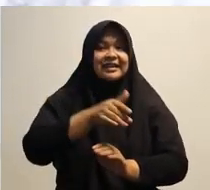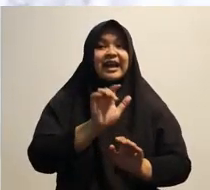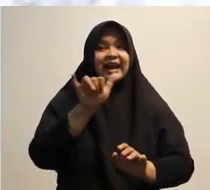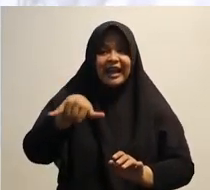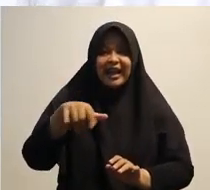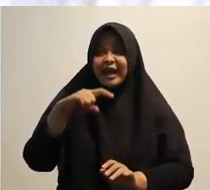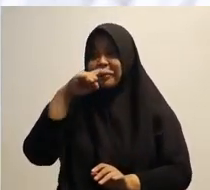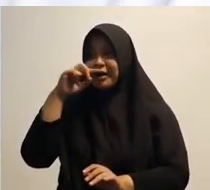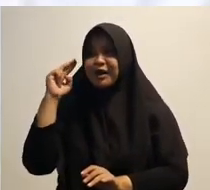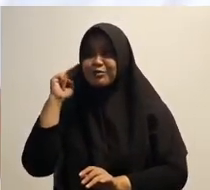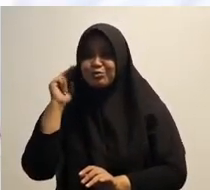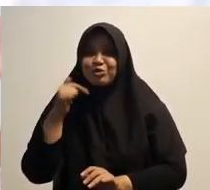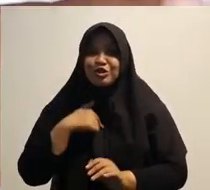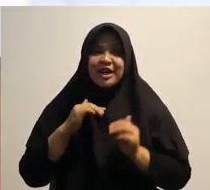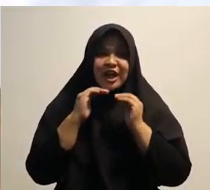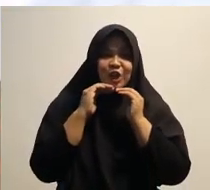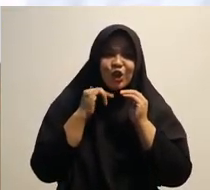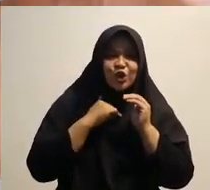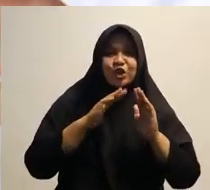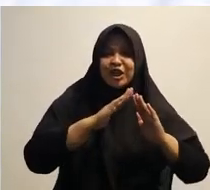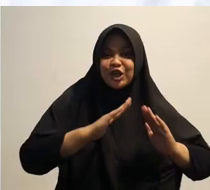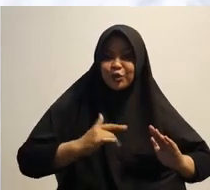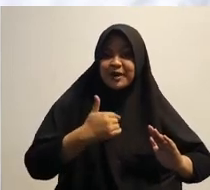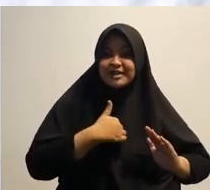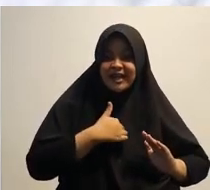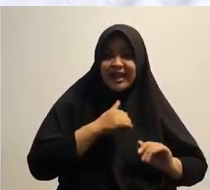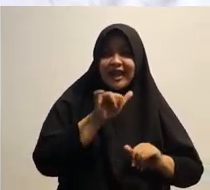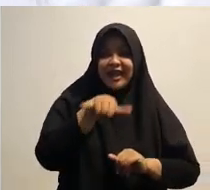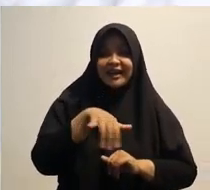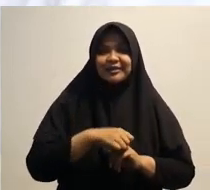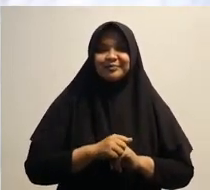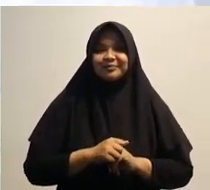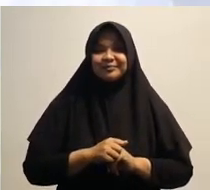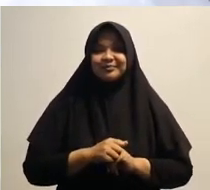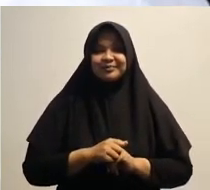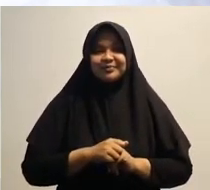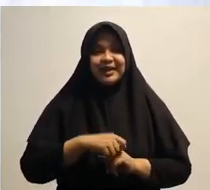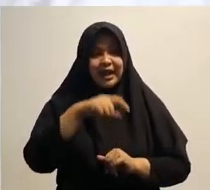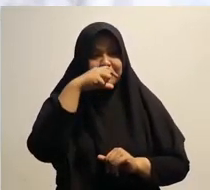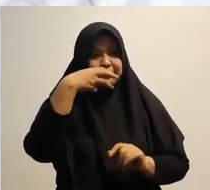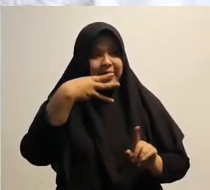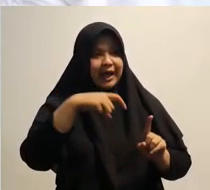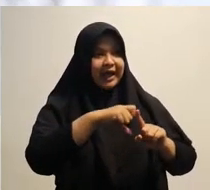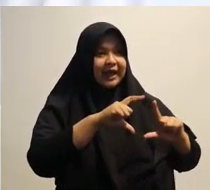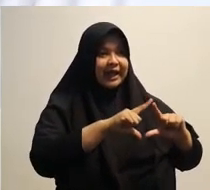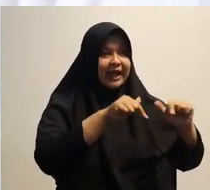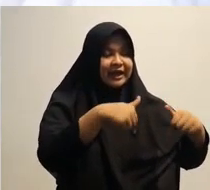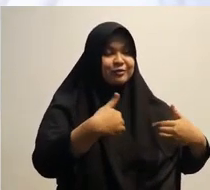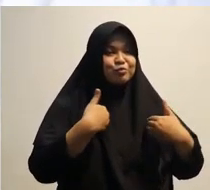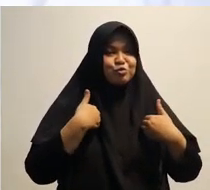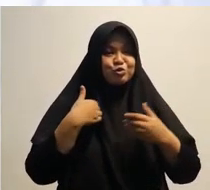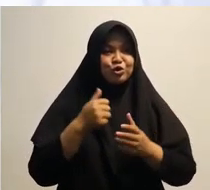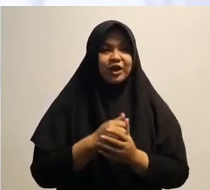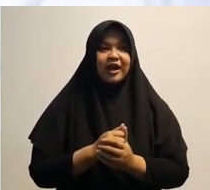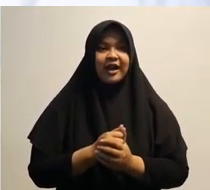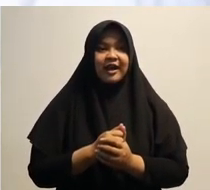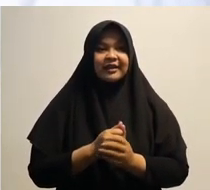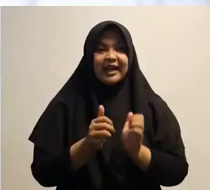nggih Pak nggih. Nggih, kula tunggu teng dalam nggih, teng griya nggih. Mas Putra ini punya keahlian ini